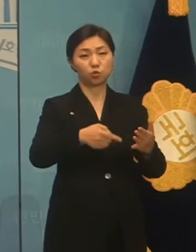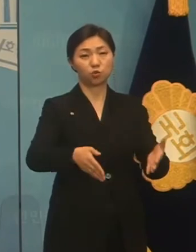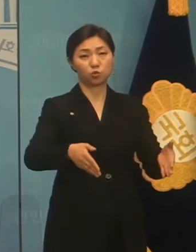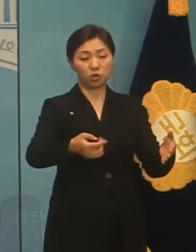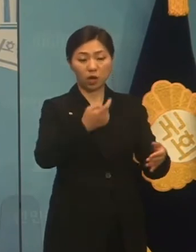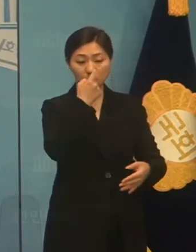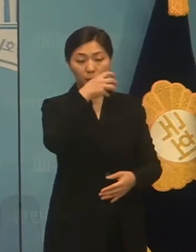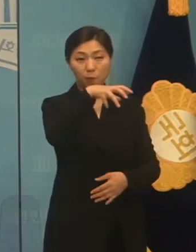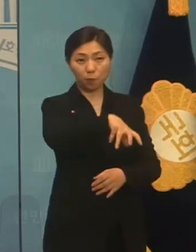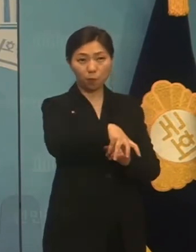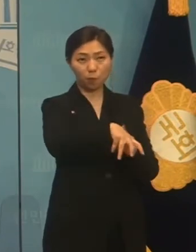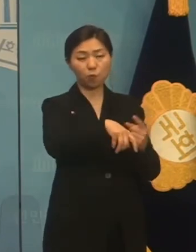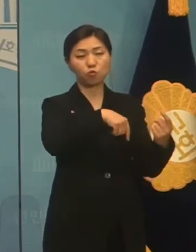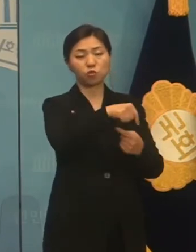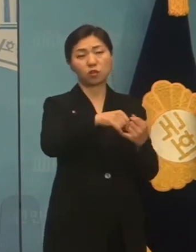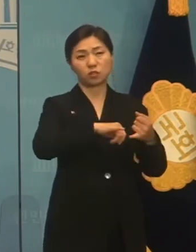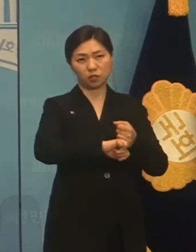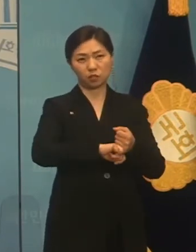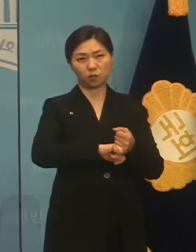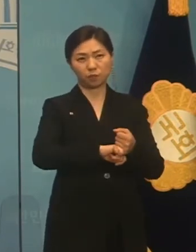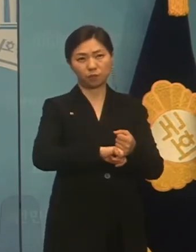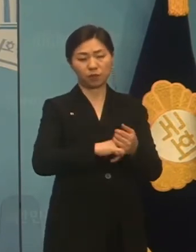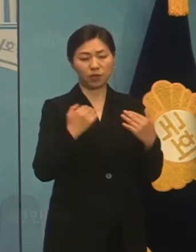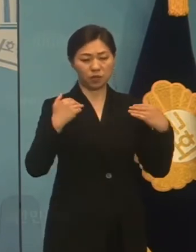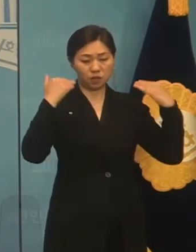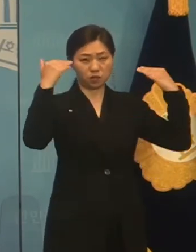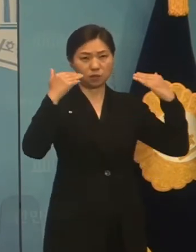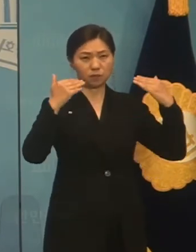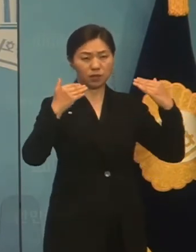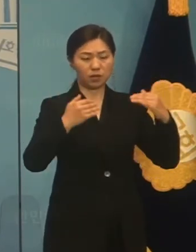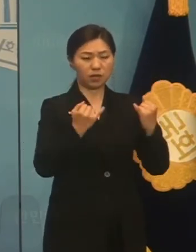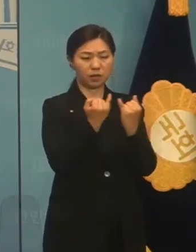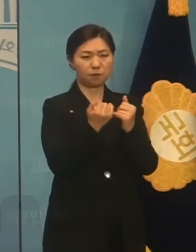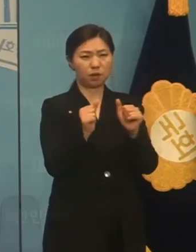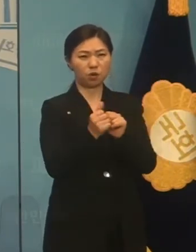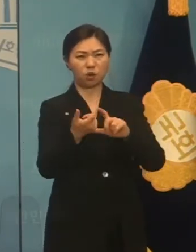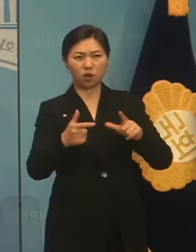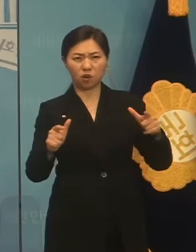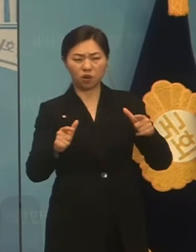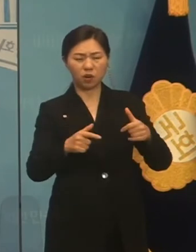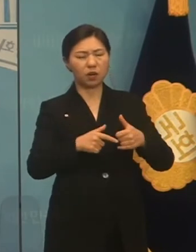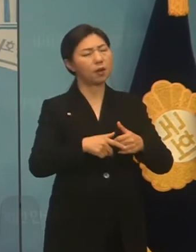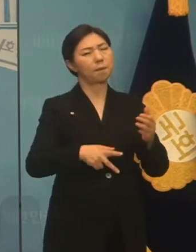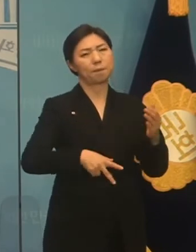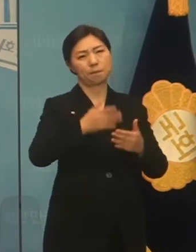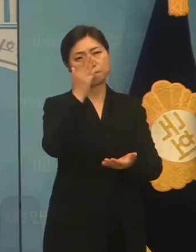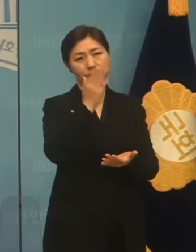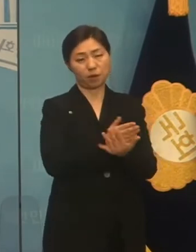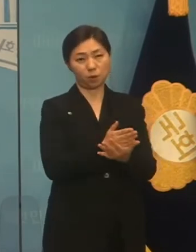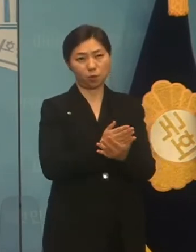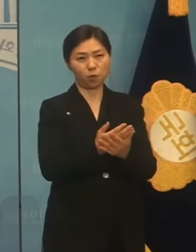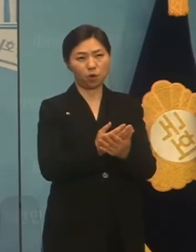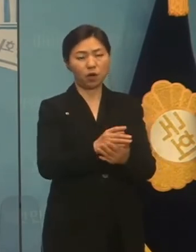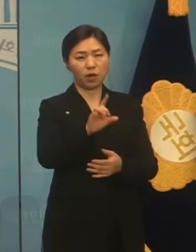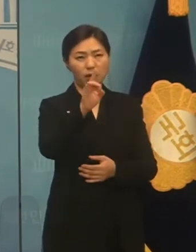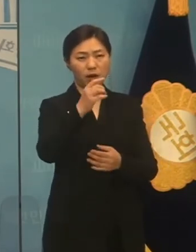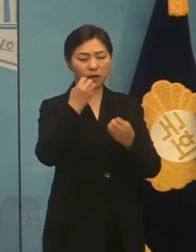선수 파괴, 지역 파괴, 성별 파괴를 통해서 오직